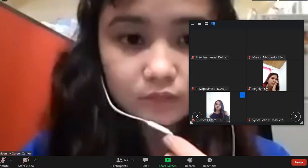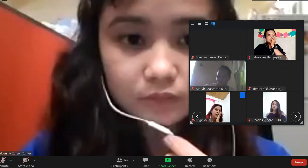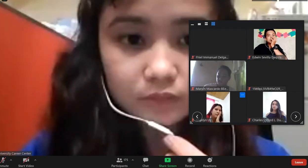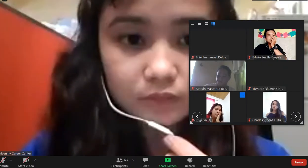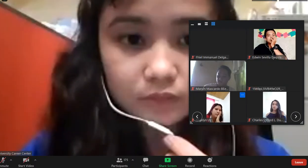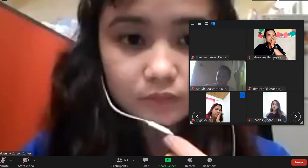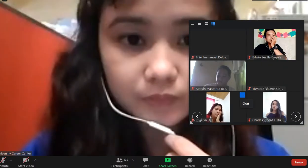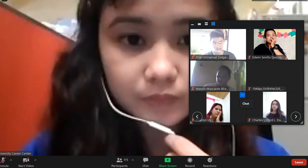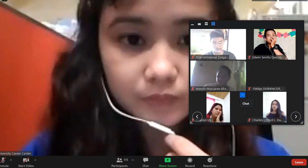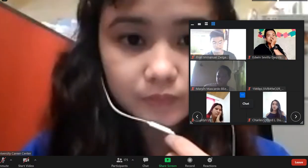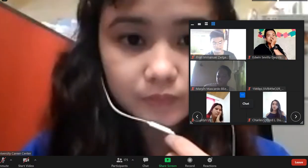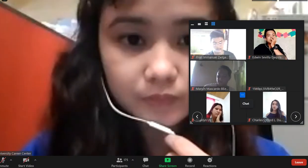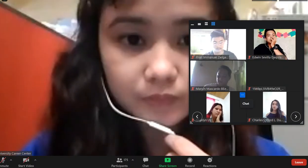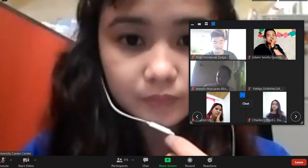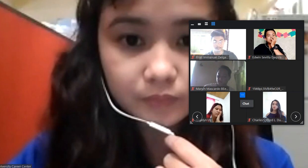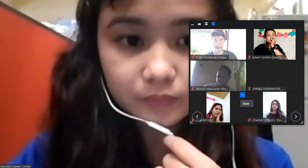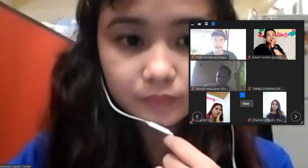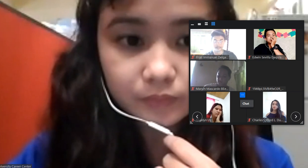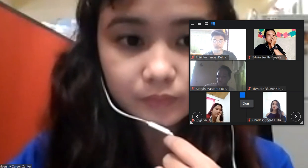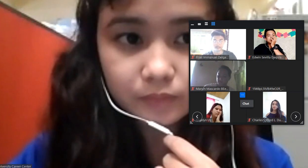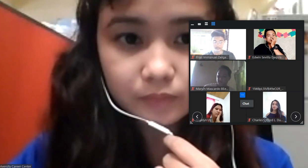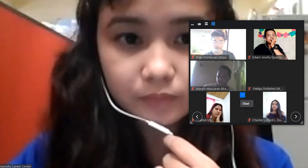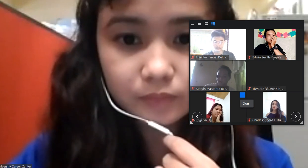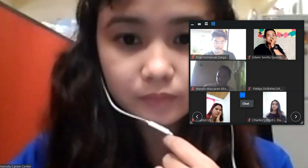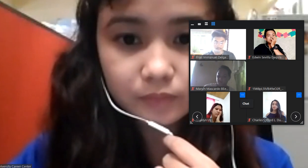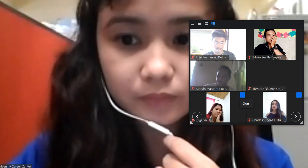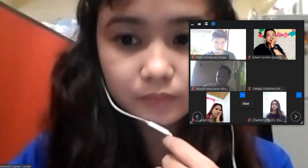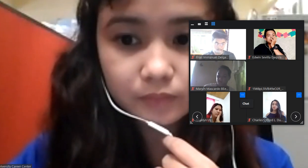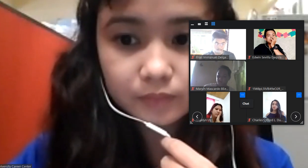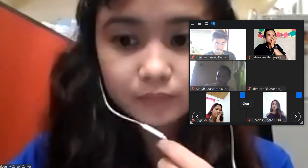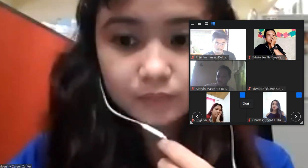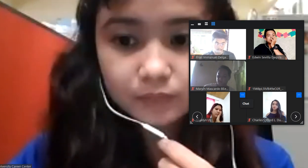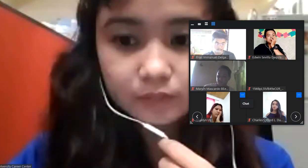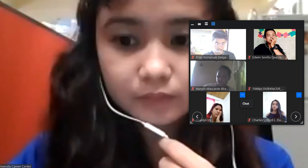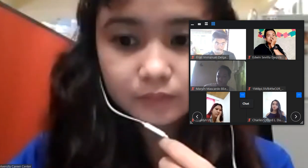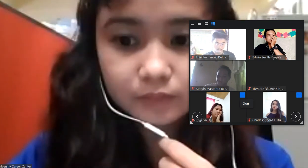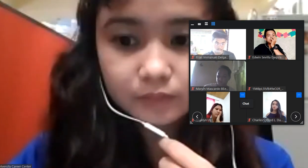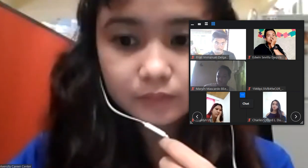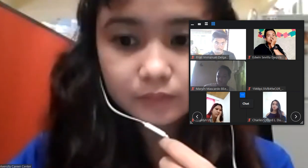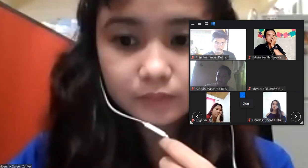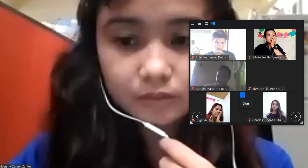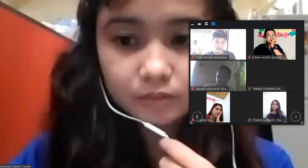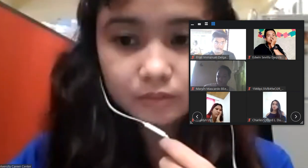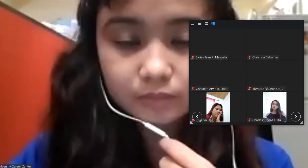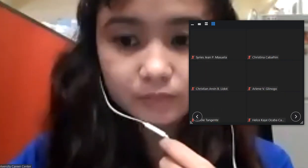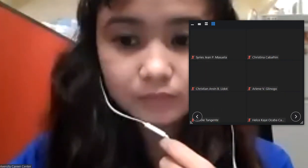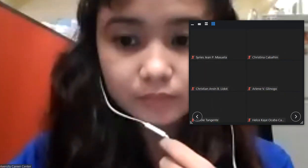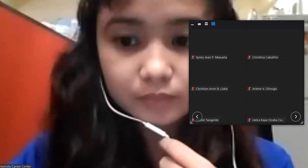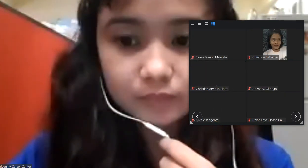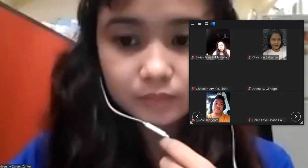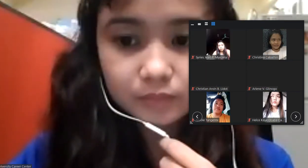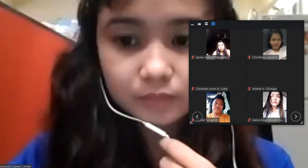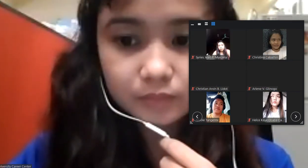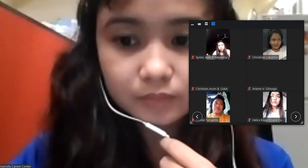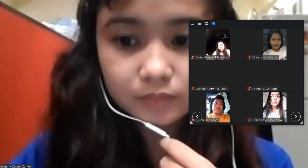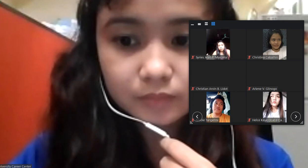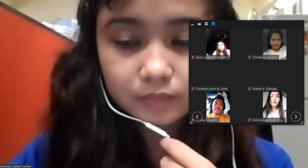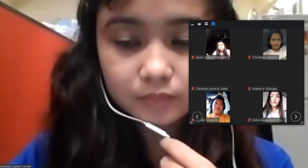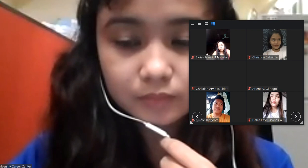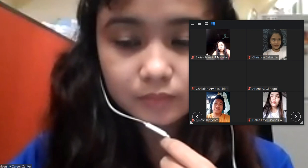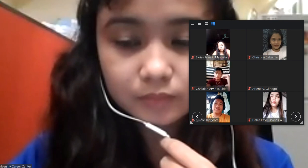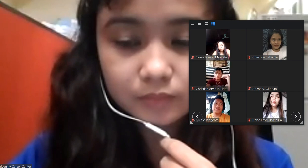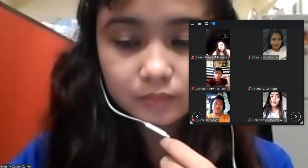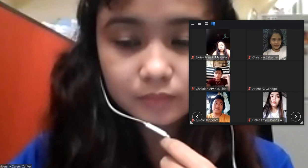Okay. Excuse me, ma'am, kanang pwede anang pwede to ibalik to ma'am kung asa to i-pass tong kuan ma'am kung imuhang